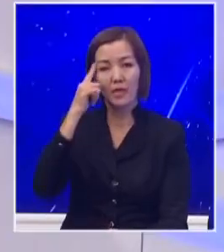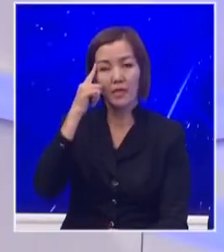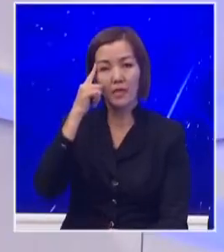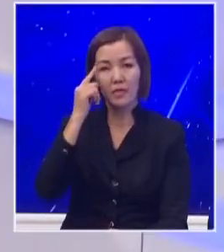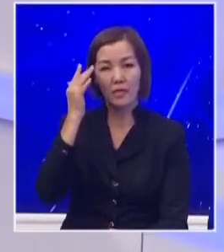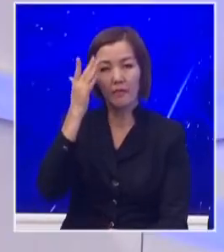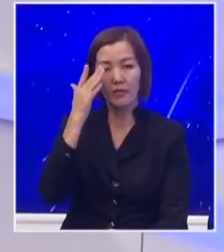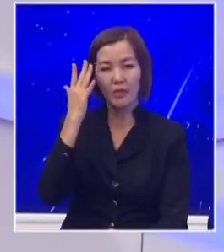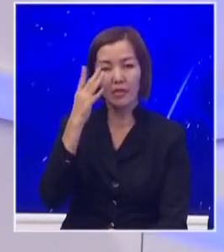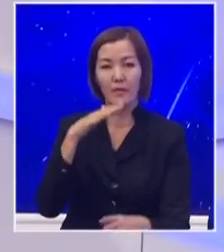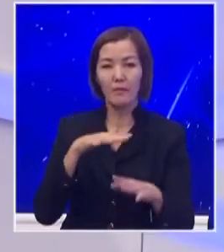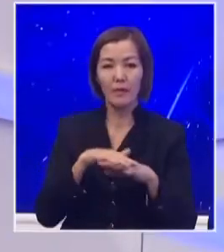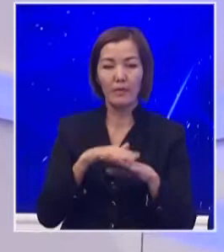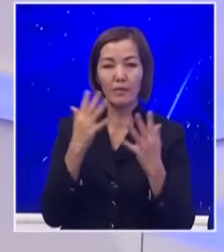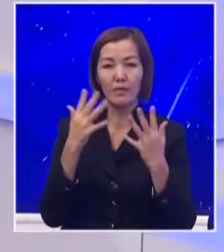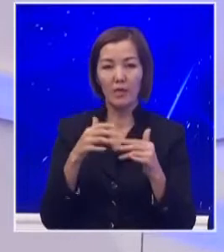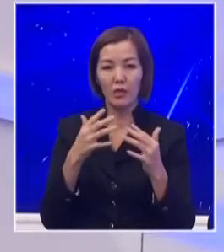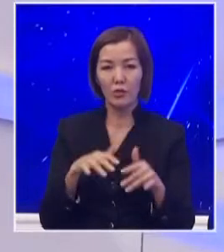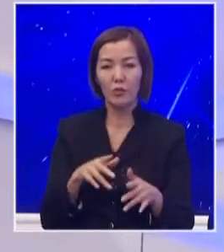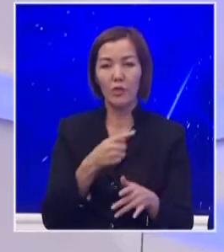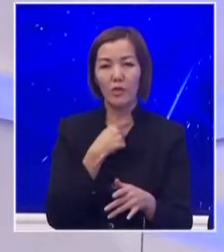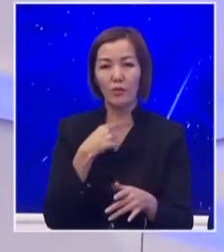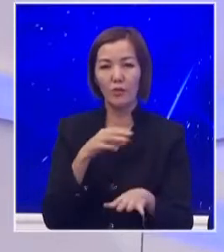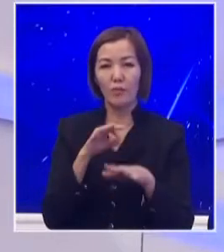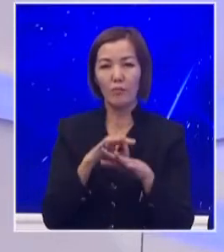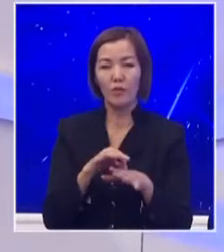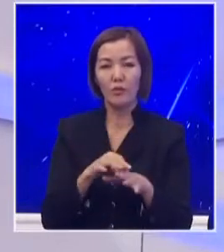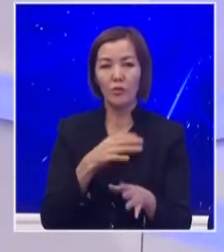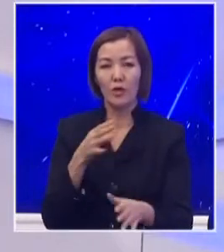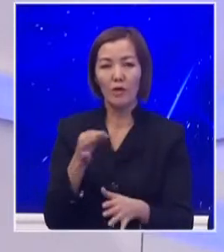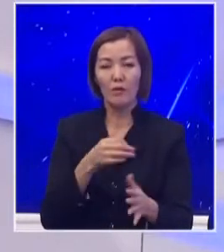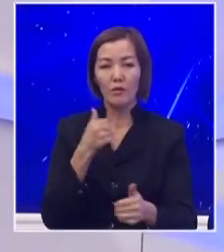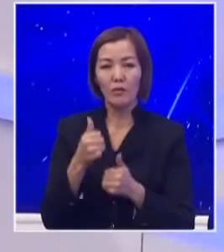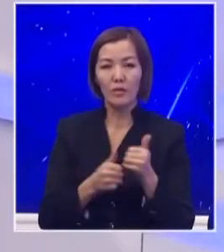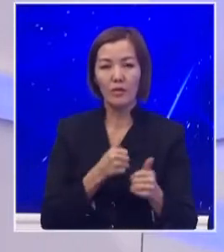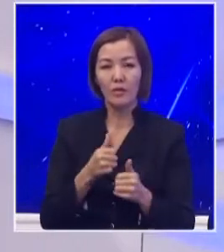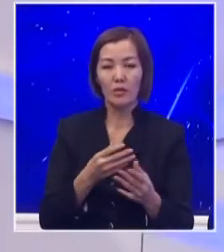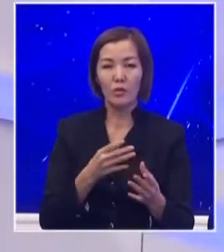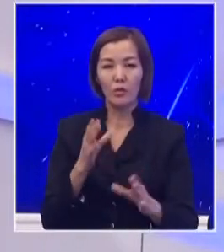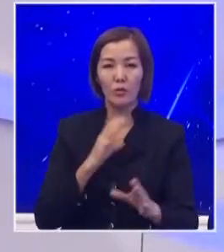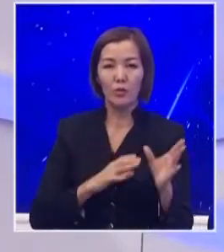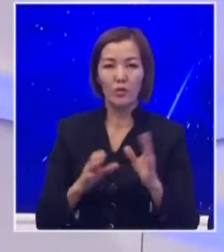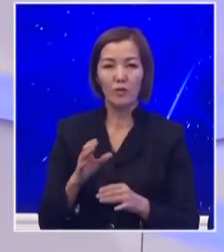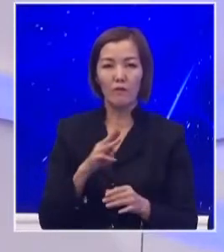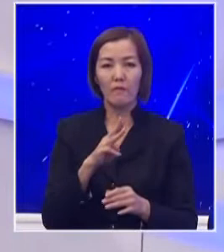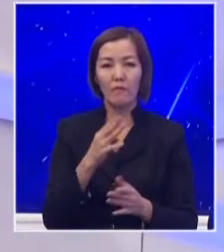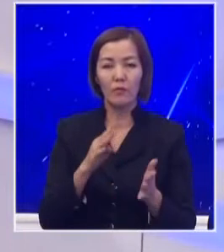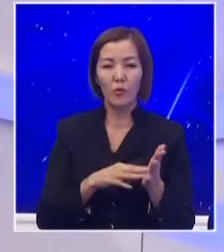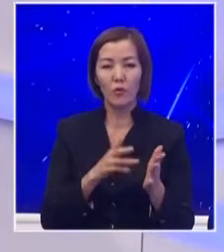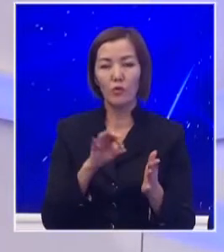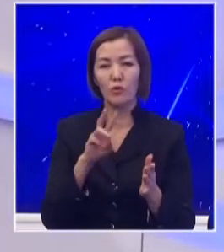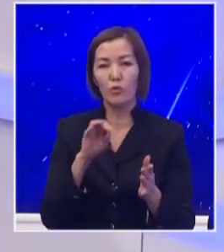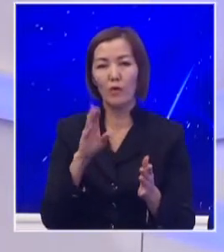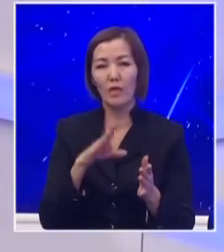Логическое мышление, математический расчет. В Талдыкургане прошло областное соревнование среди студентов по игре в Тогос-Кумылак. Первенство приурочено